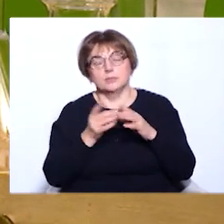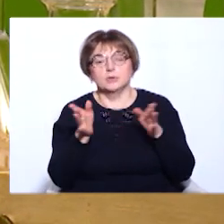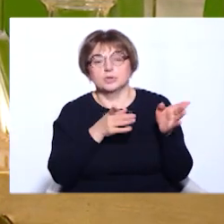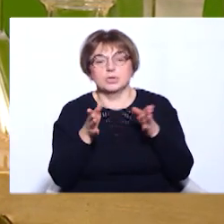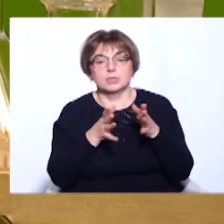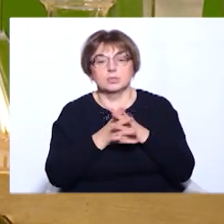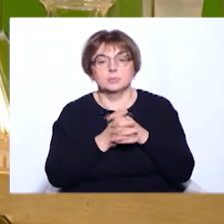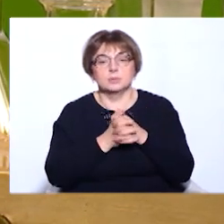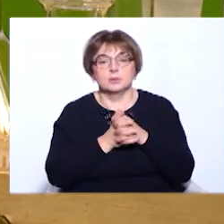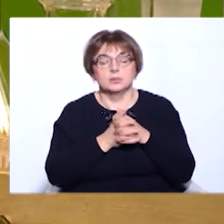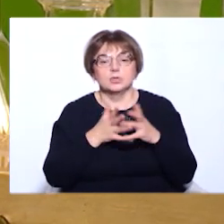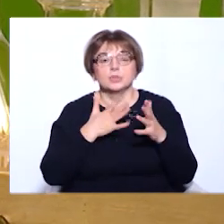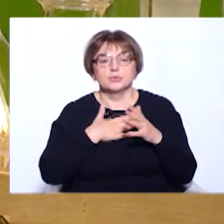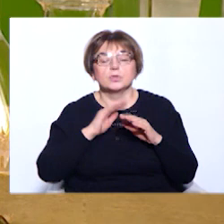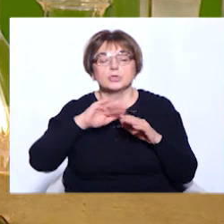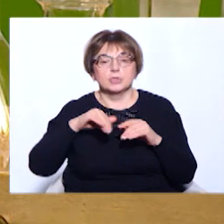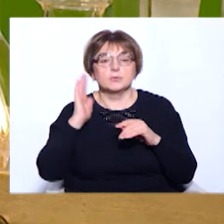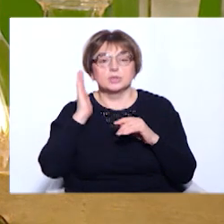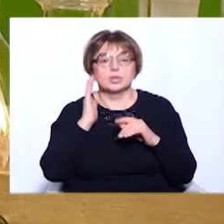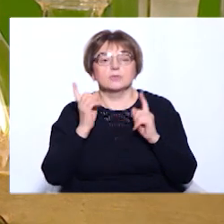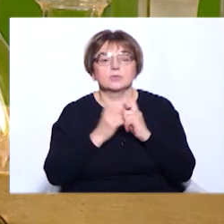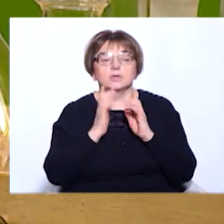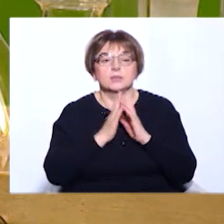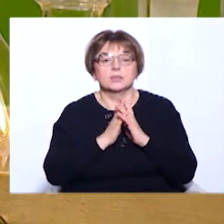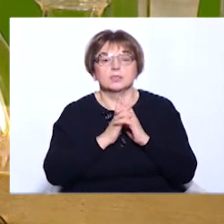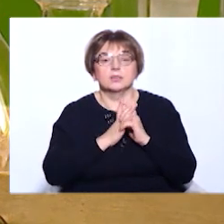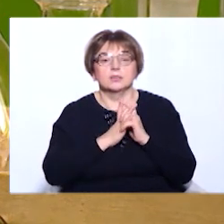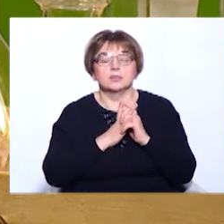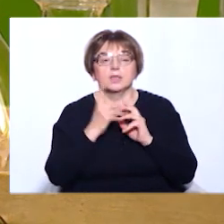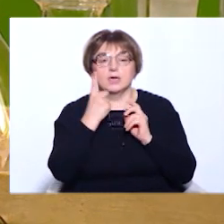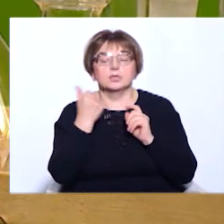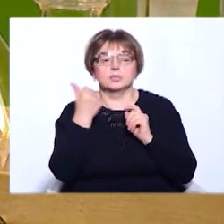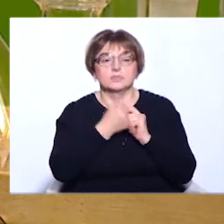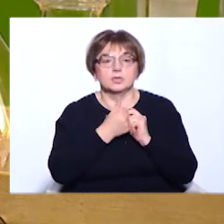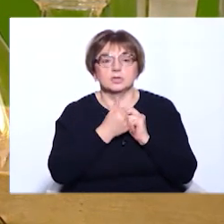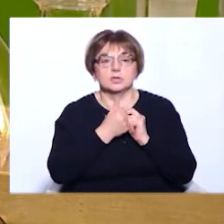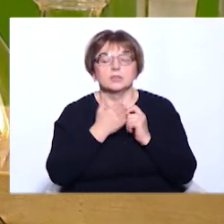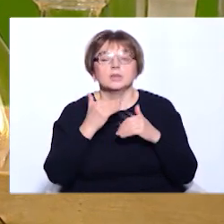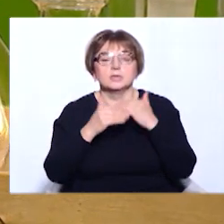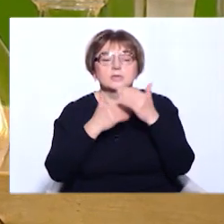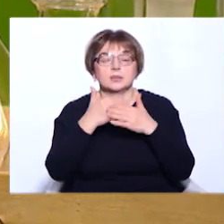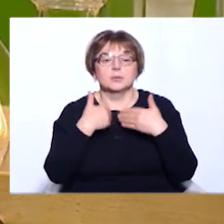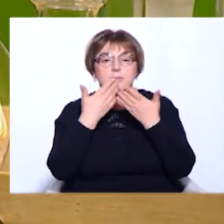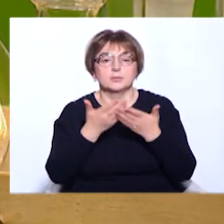შედარებით. ჩვენი შემდეგი შეხვედრა იქ დაანონსებულია ერთ კვირაში. მინდა